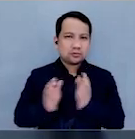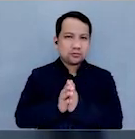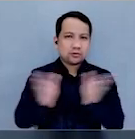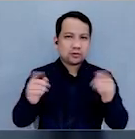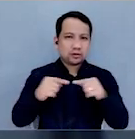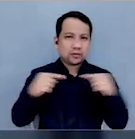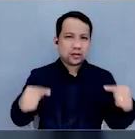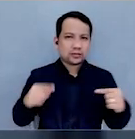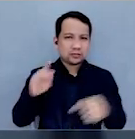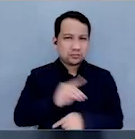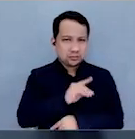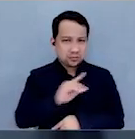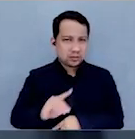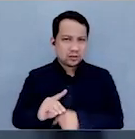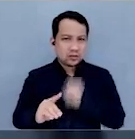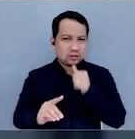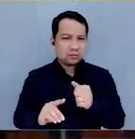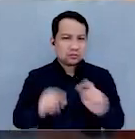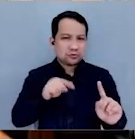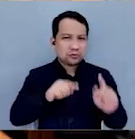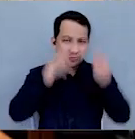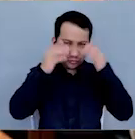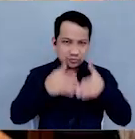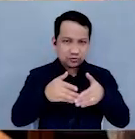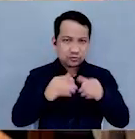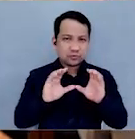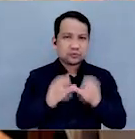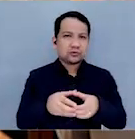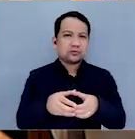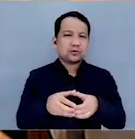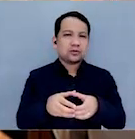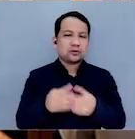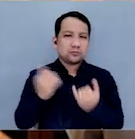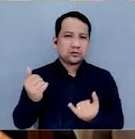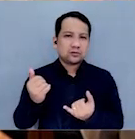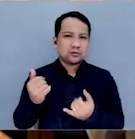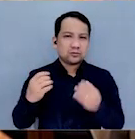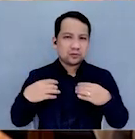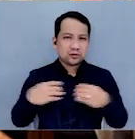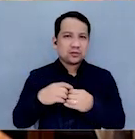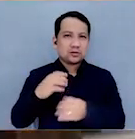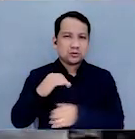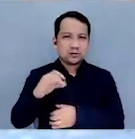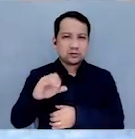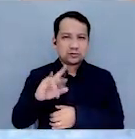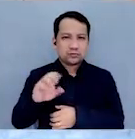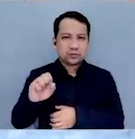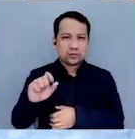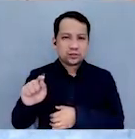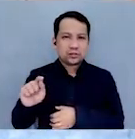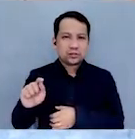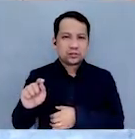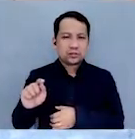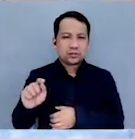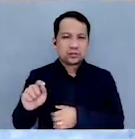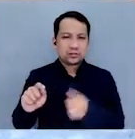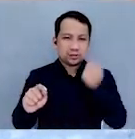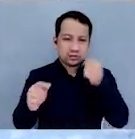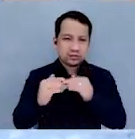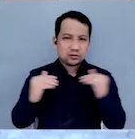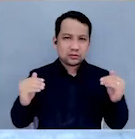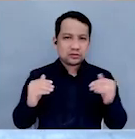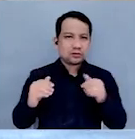not just to one particular sector. Sa ngayon, committee level pa lang ito sa Kamara. Habang sa Senado naman, hindi pa